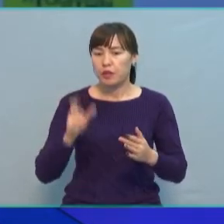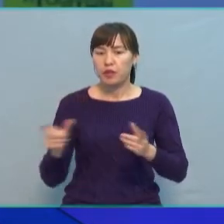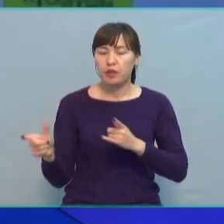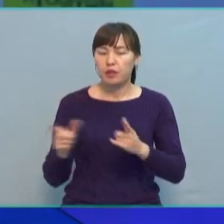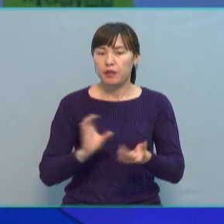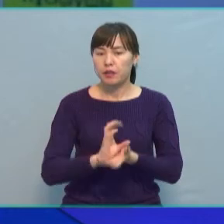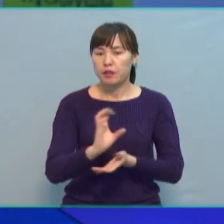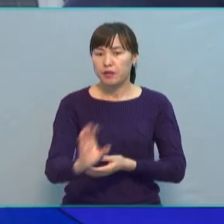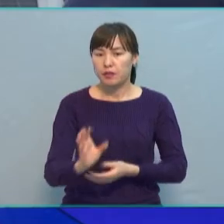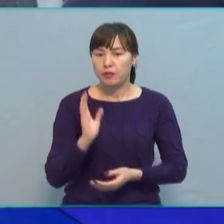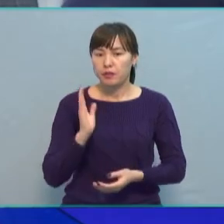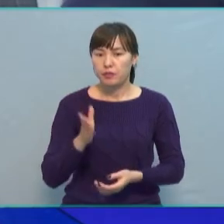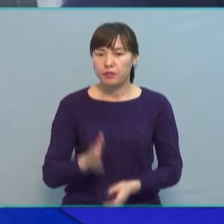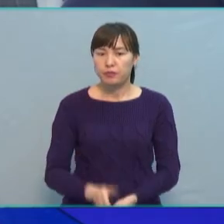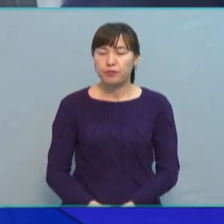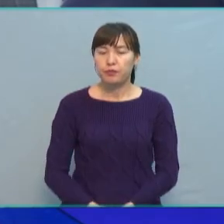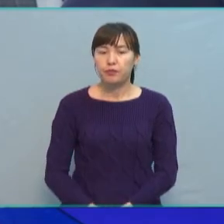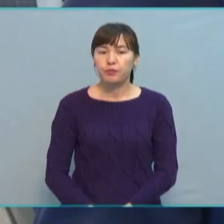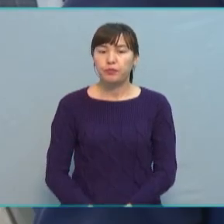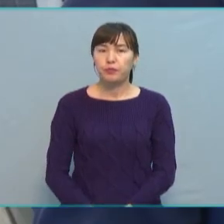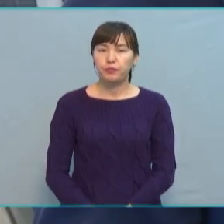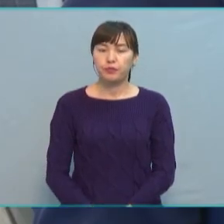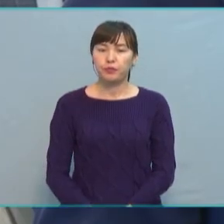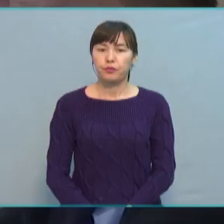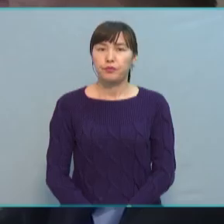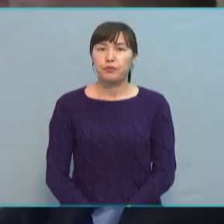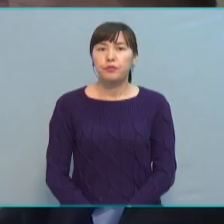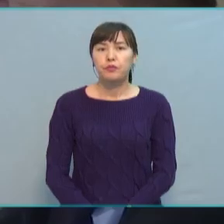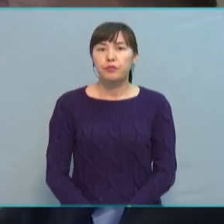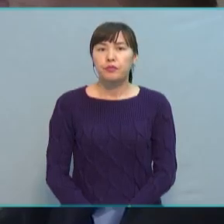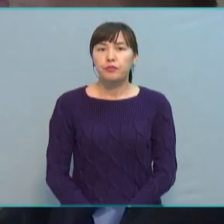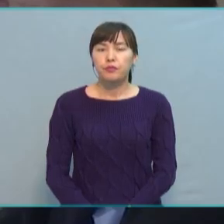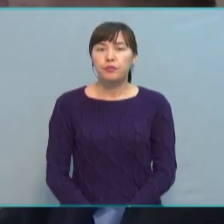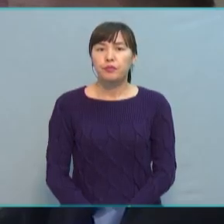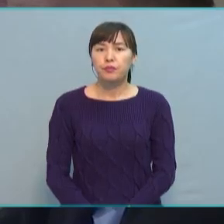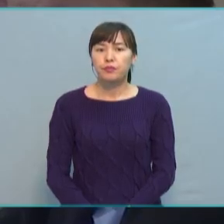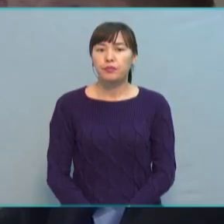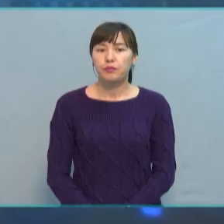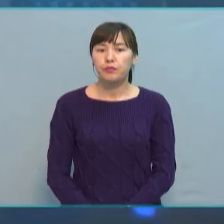дайындыққа аттанбақ. Түркістан қаласынан Нұрсұлтан Мұхамеджан, Нұрлан Алтынбеков, жаңалықтар.